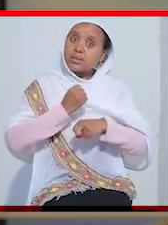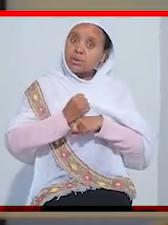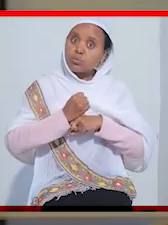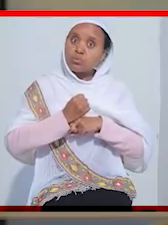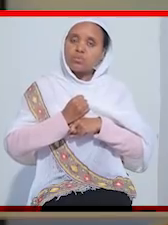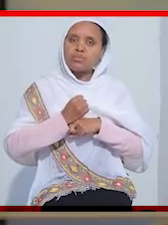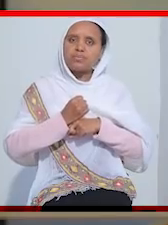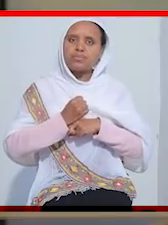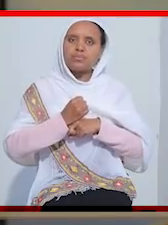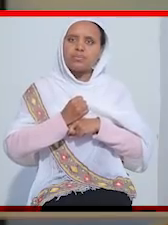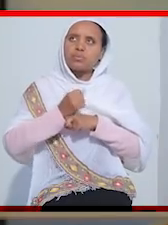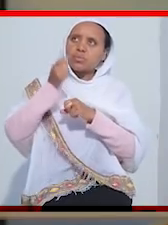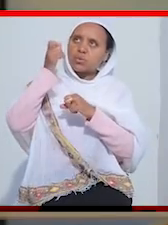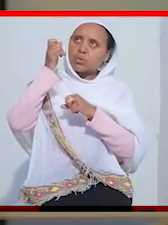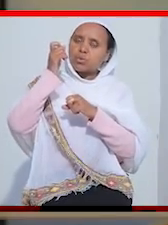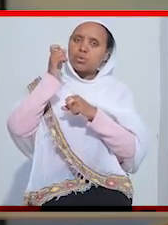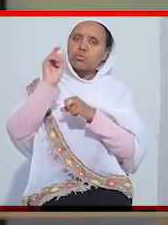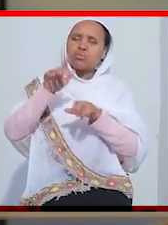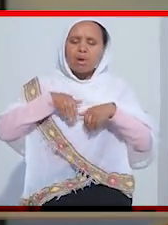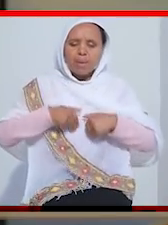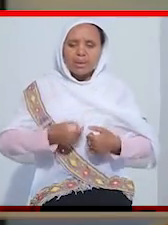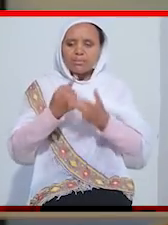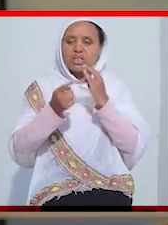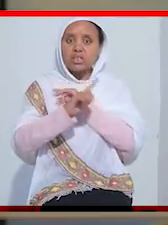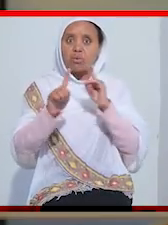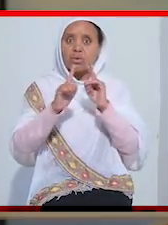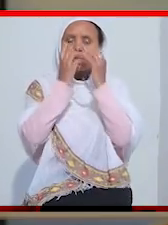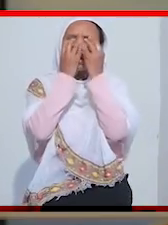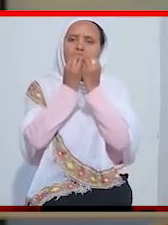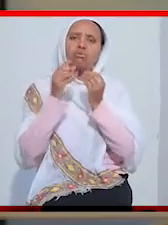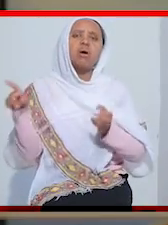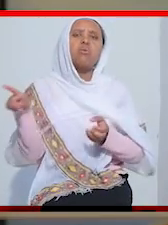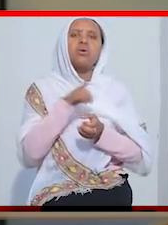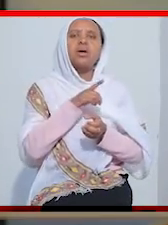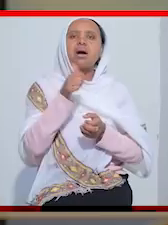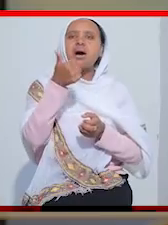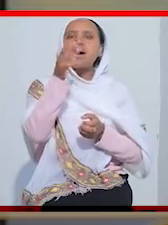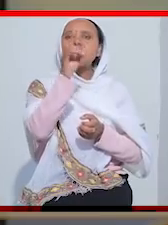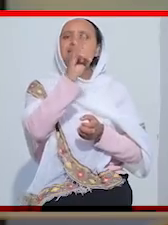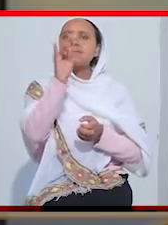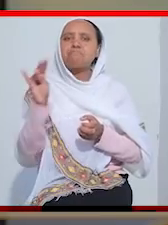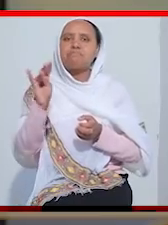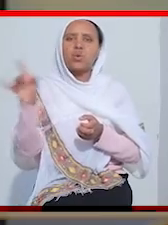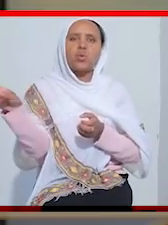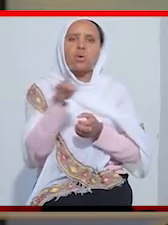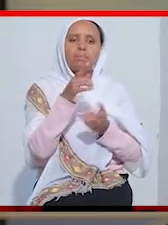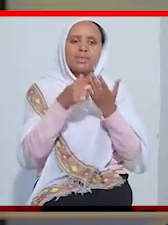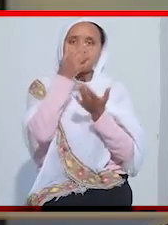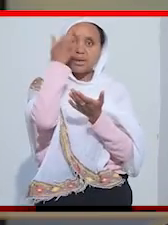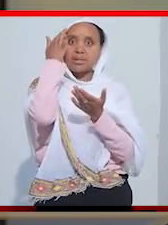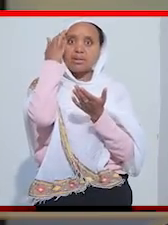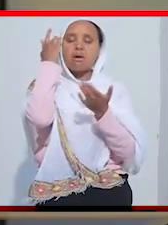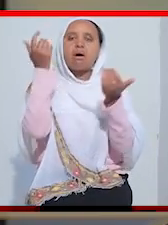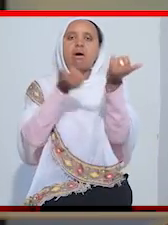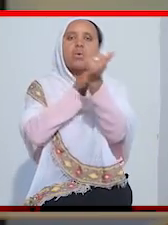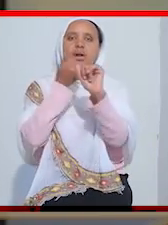ይሆነዋል። ጭንቀቱ እሱን በማድከም ብቻ ሳይሆን እንቅልፍ በመሆንም አዚም ይሆነዋል። በዚህ